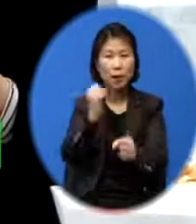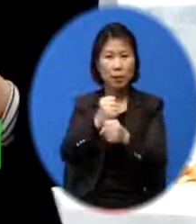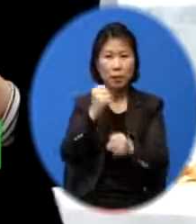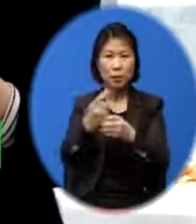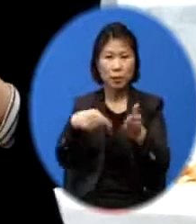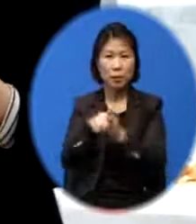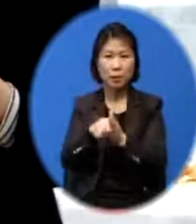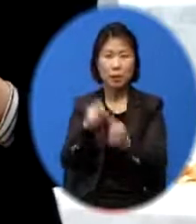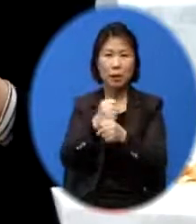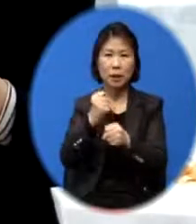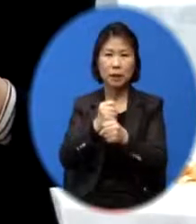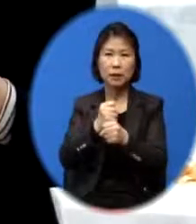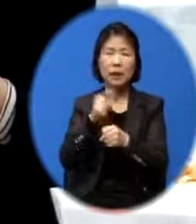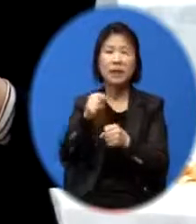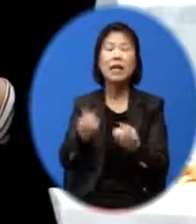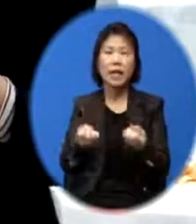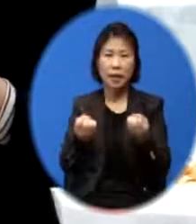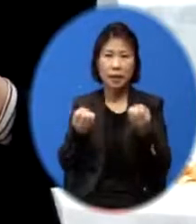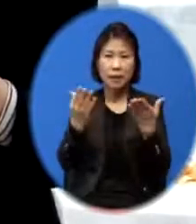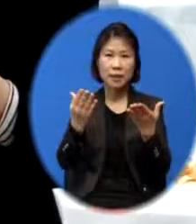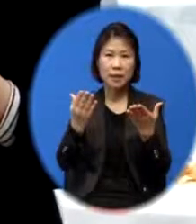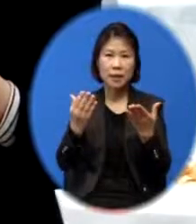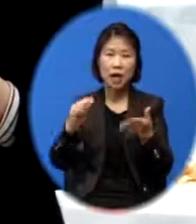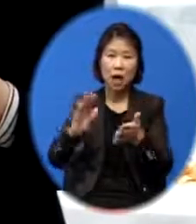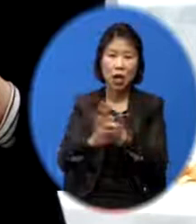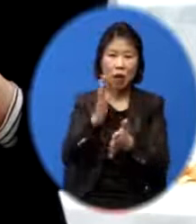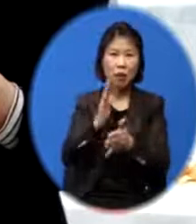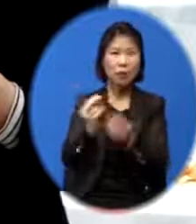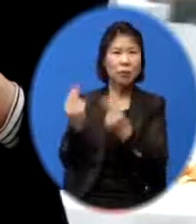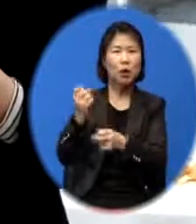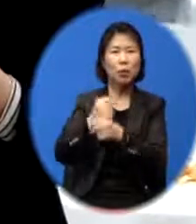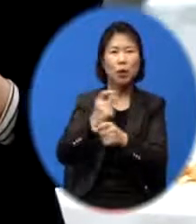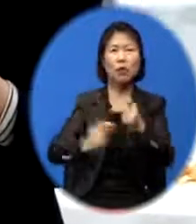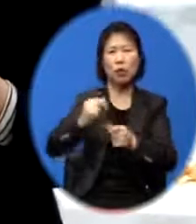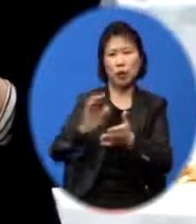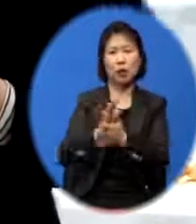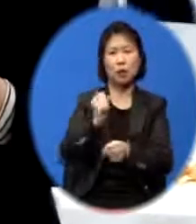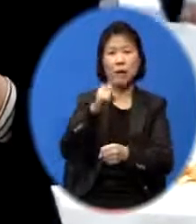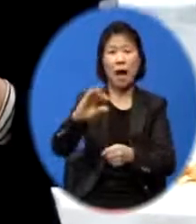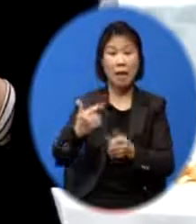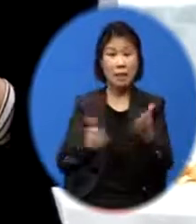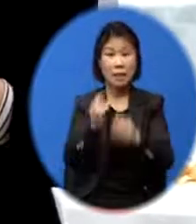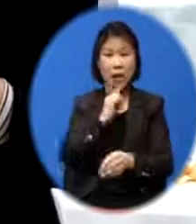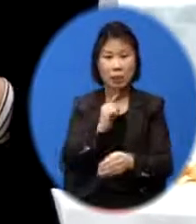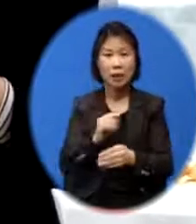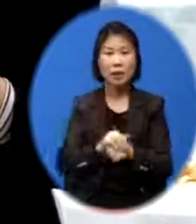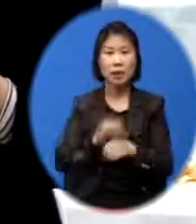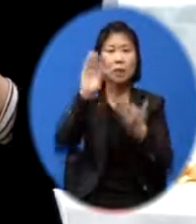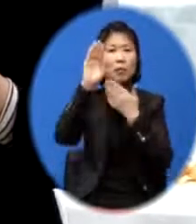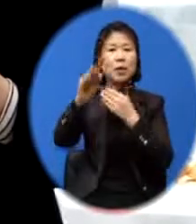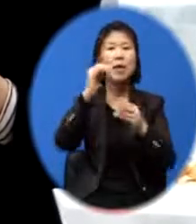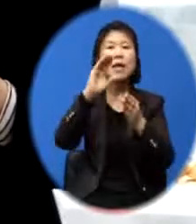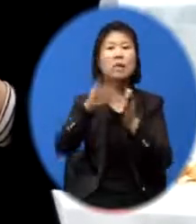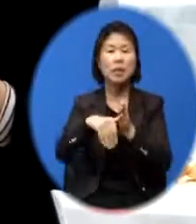마련된 청소년 미래 컨퍼런스 행사의 토론 열기는 그 어느 때보다도 뜨거웠는데요. 안 지사는 이날 앞으로 미래 세대와의